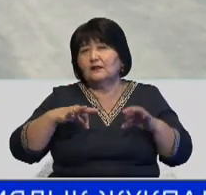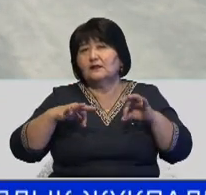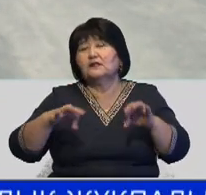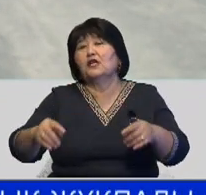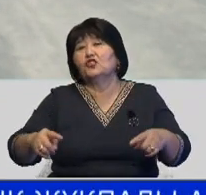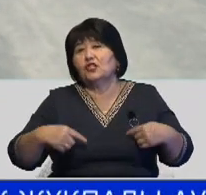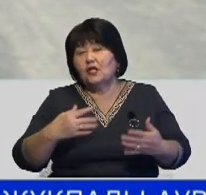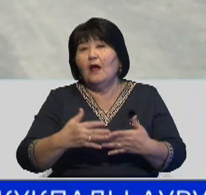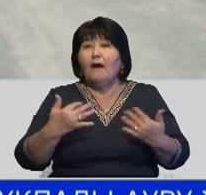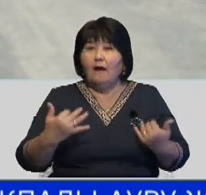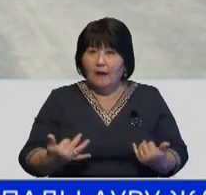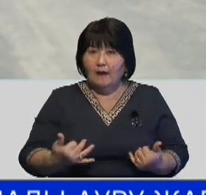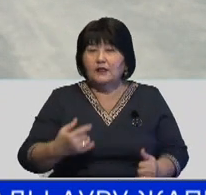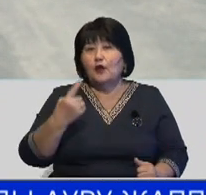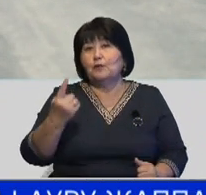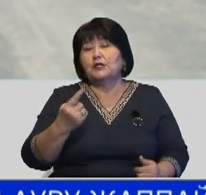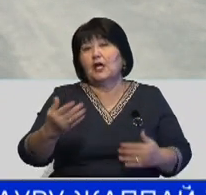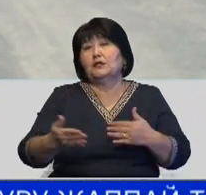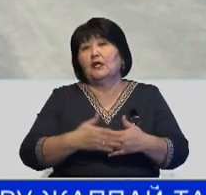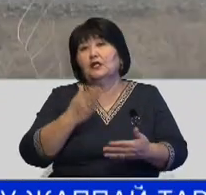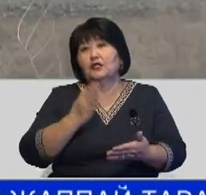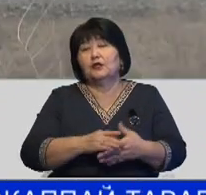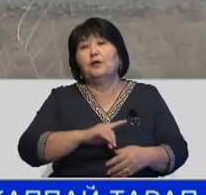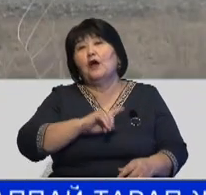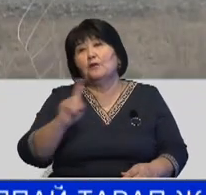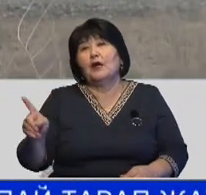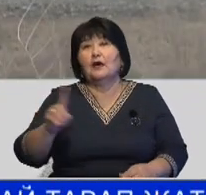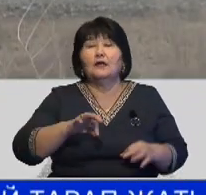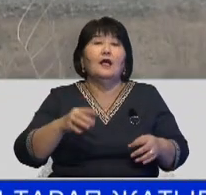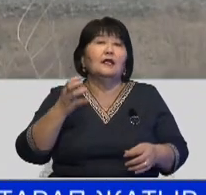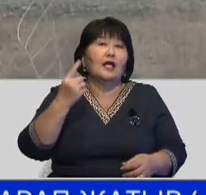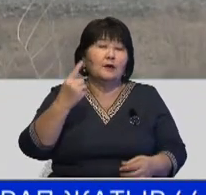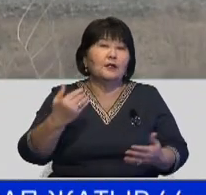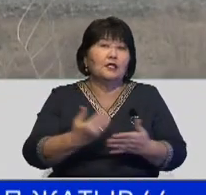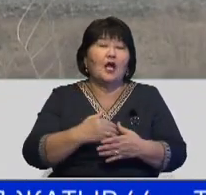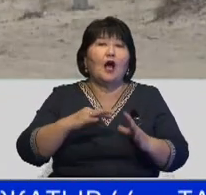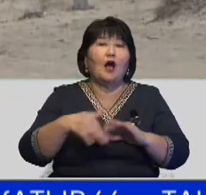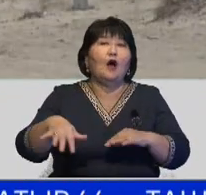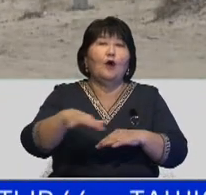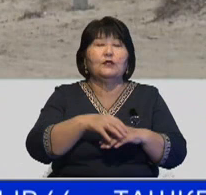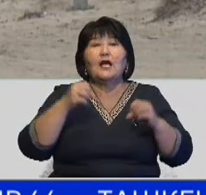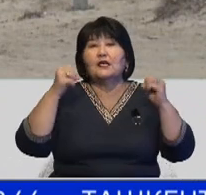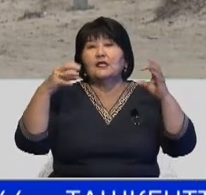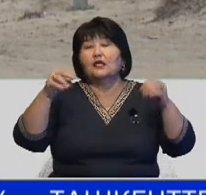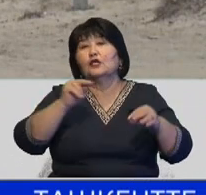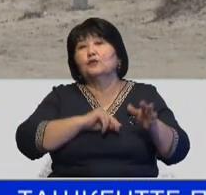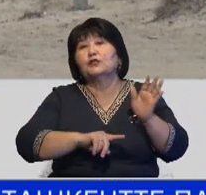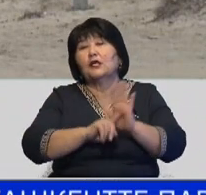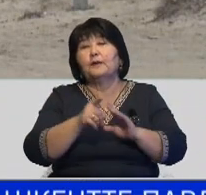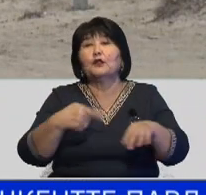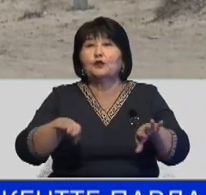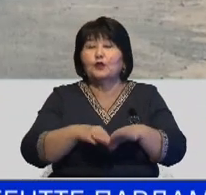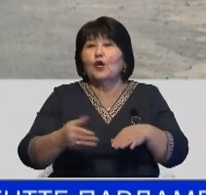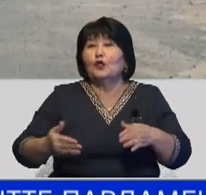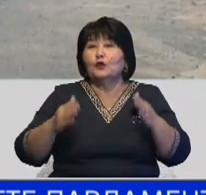көріп жететінбіз. Қазір бір сағатқа жетпей барып. Тағы бір жаңалық. Келесі жылы ауыл көшелерін жарықтандыру жұмыстары басталады.